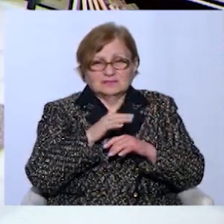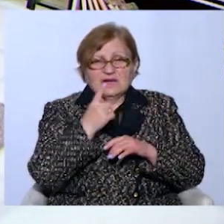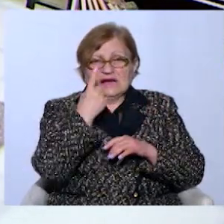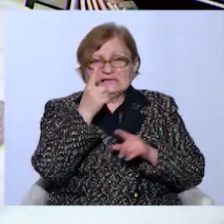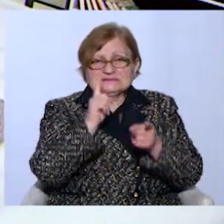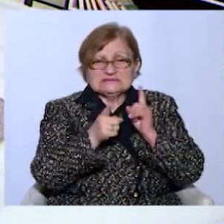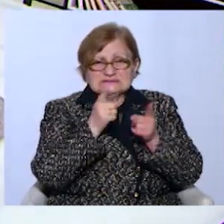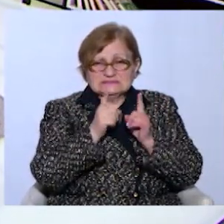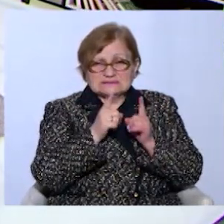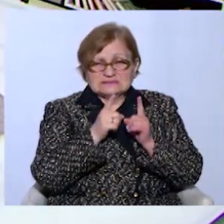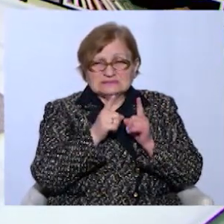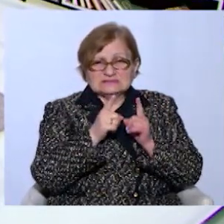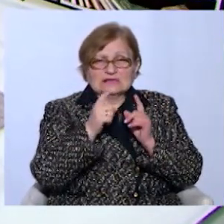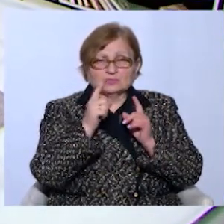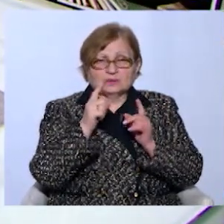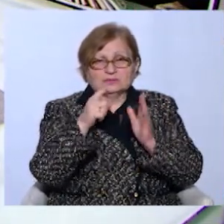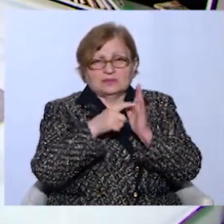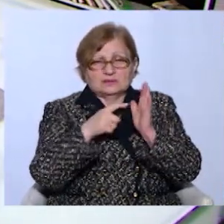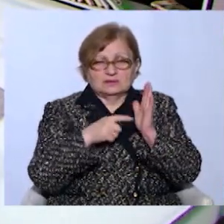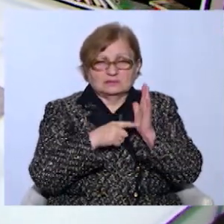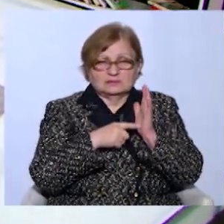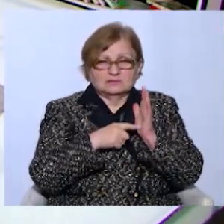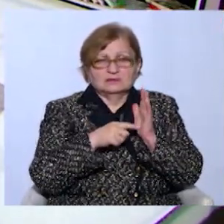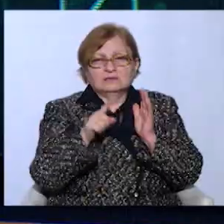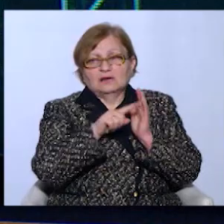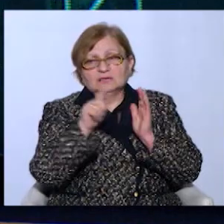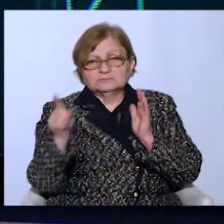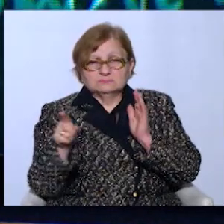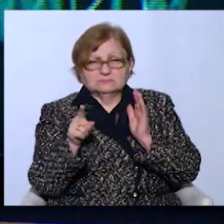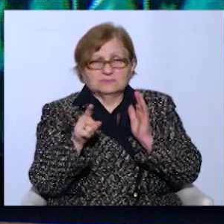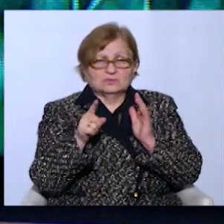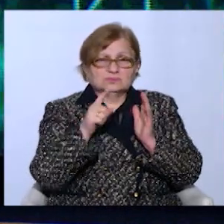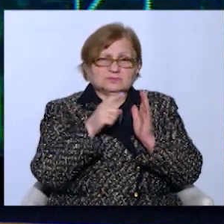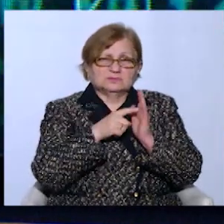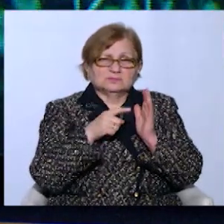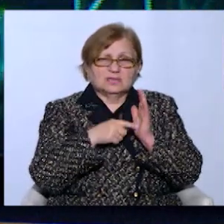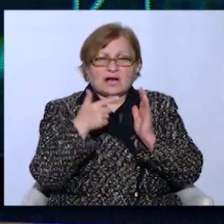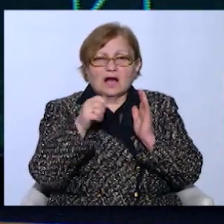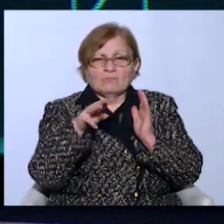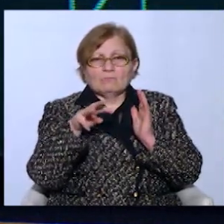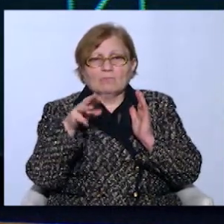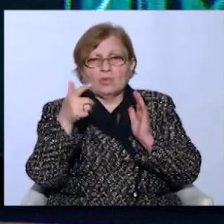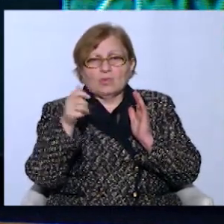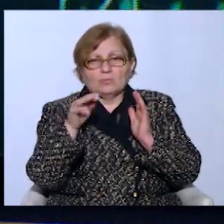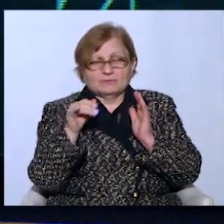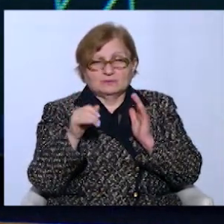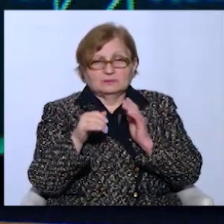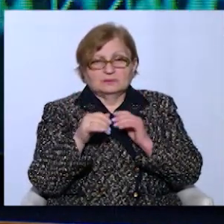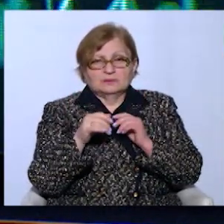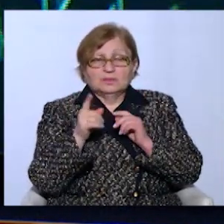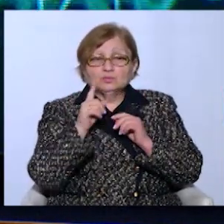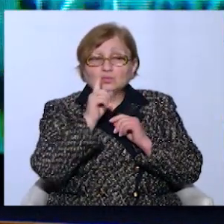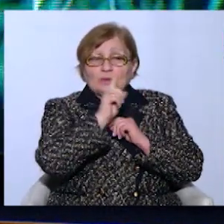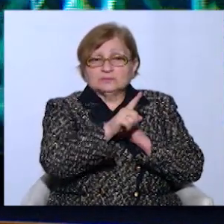რიცხვი მეორეზე ან იყოფა ან ერთი არის მეორეს გამყოფი ან მაგდოს თუ ერთი მეორეს